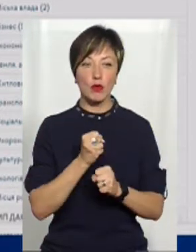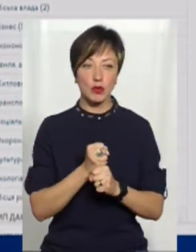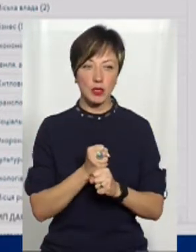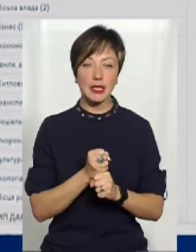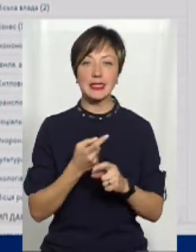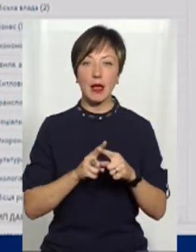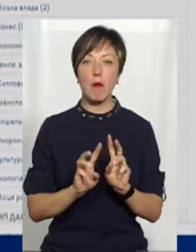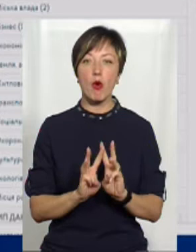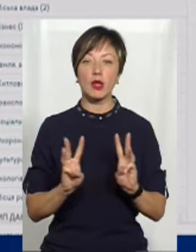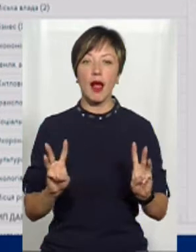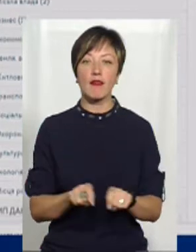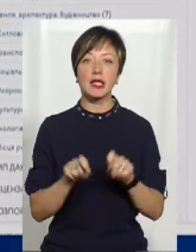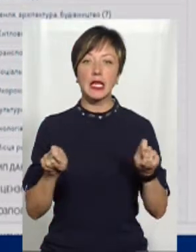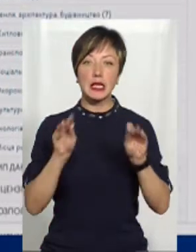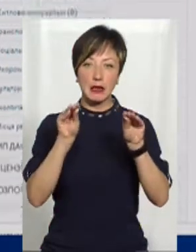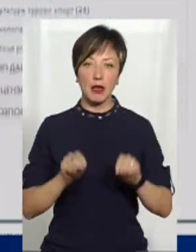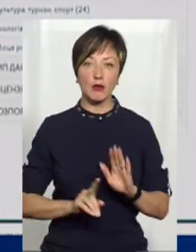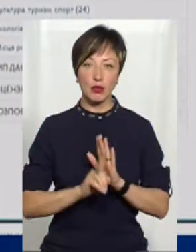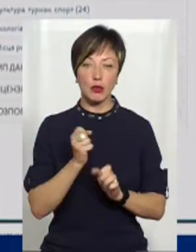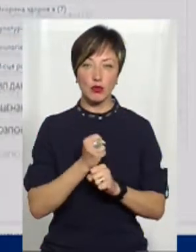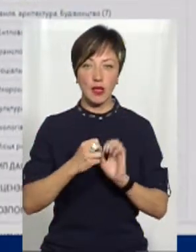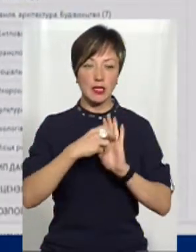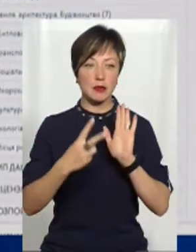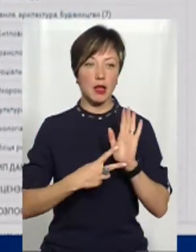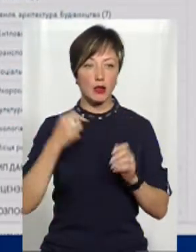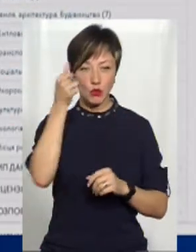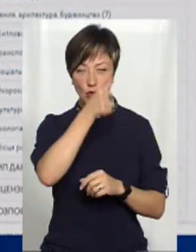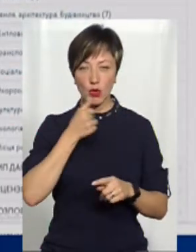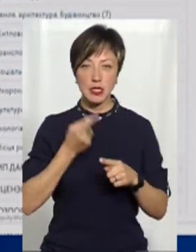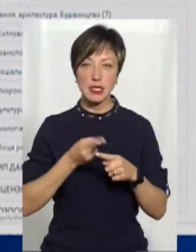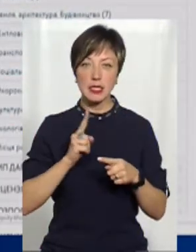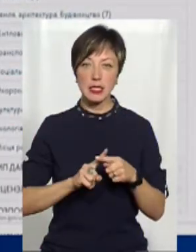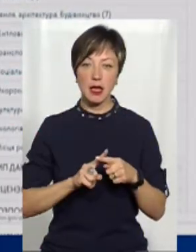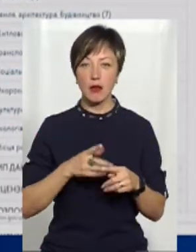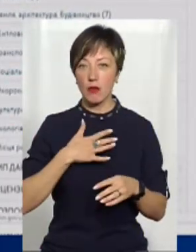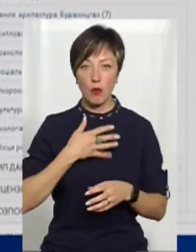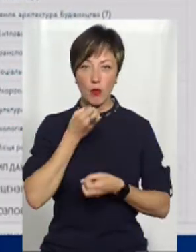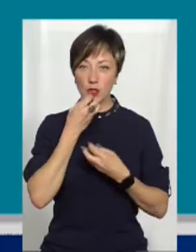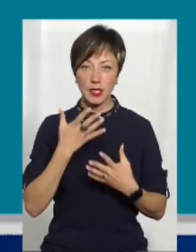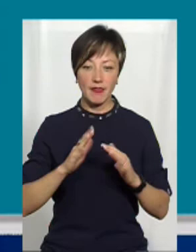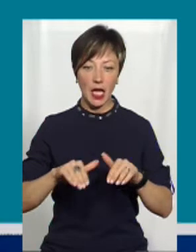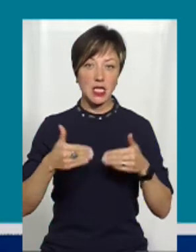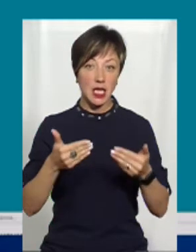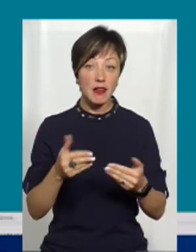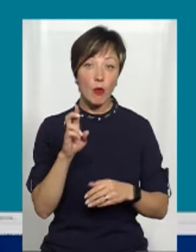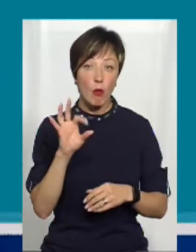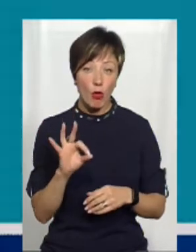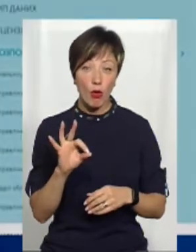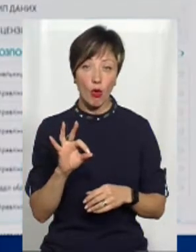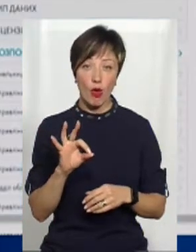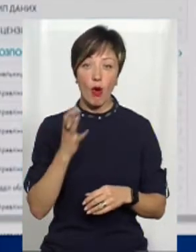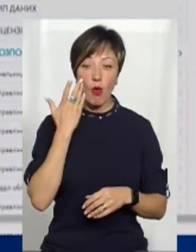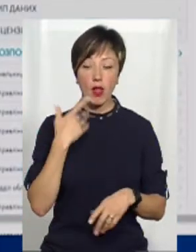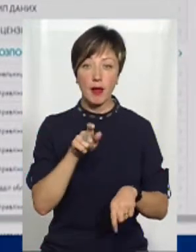відкритих даних Хмельницького почав працювати у 18-му році. Це, як на мене, дуже позитивна така ініціатива, тому що коли